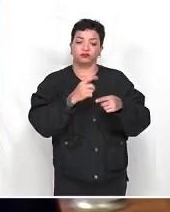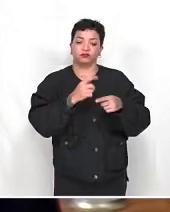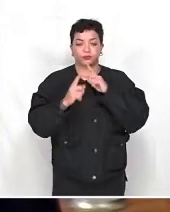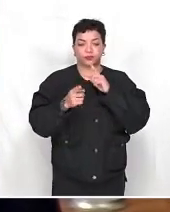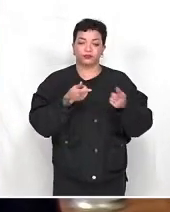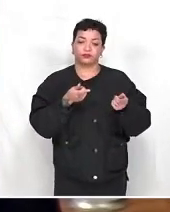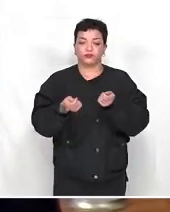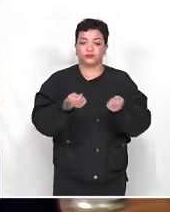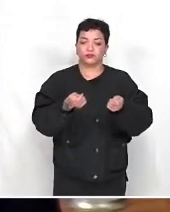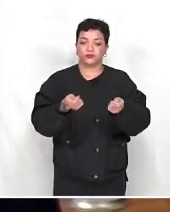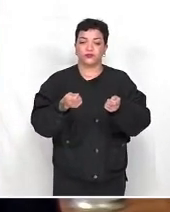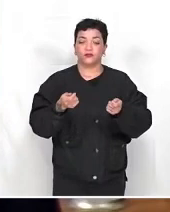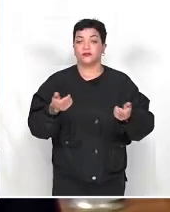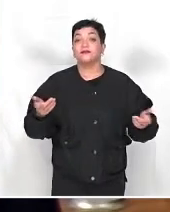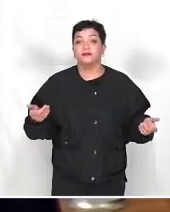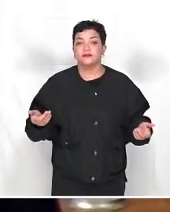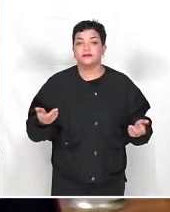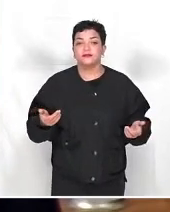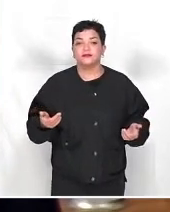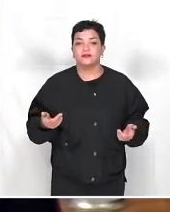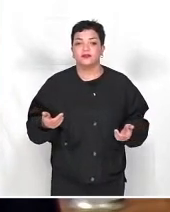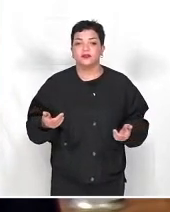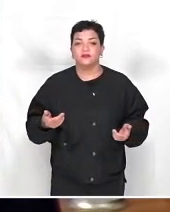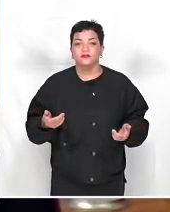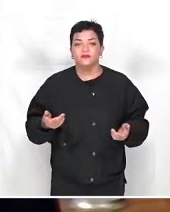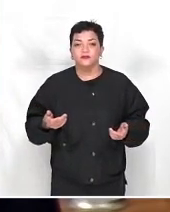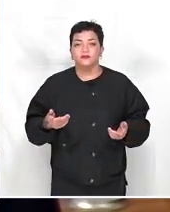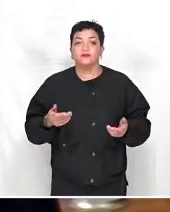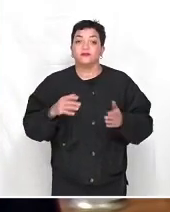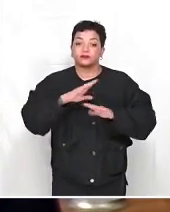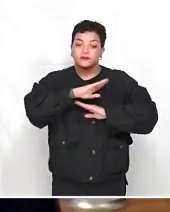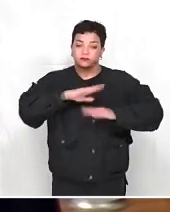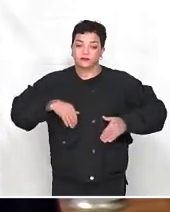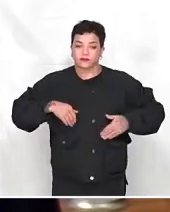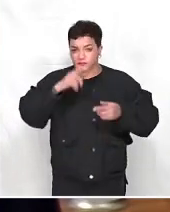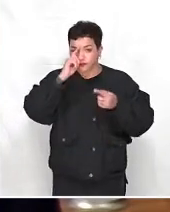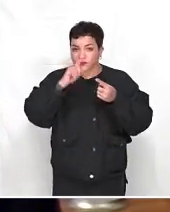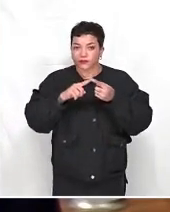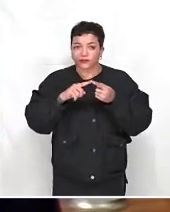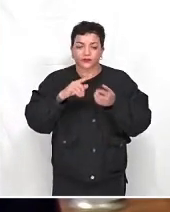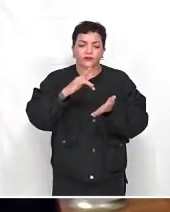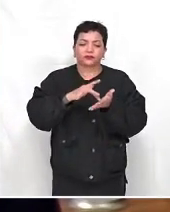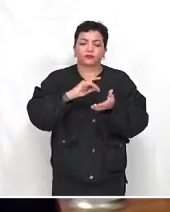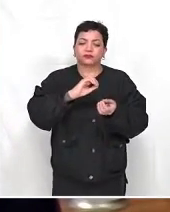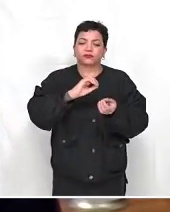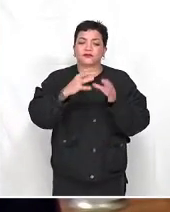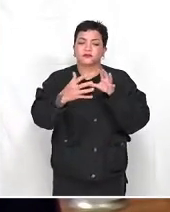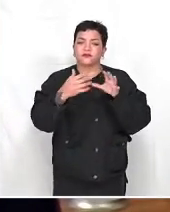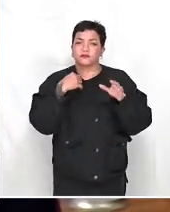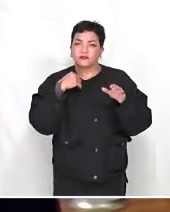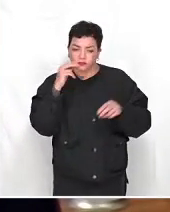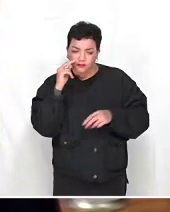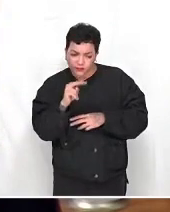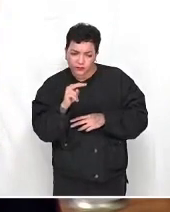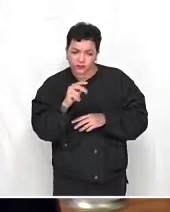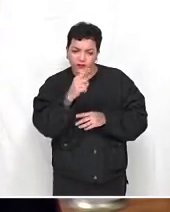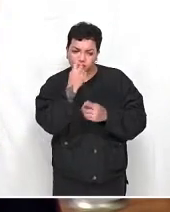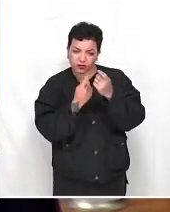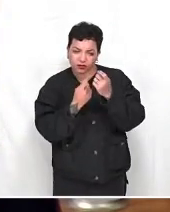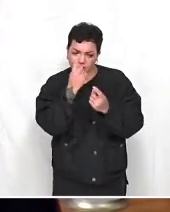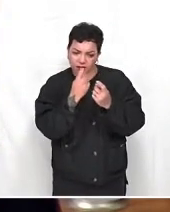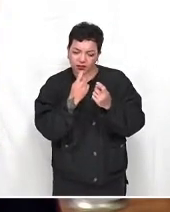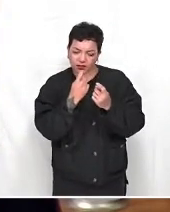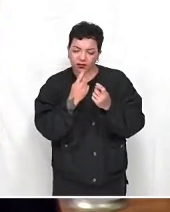la suite. Pour terminer, j'en termine là-dessus, un point sur la consultation en ligne, parce que je voudrais pouvoir avoir un certain nombre de réponses